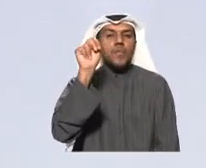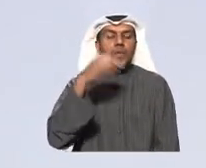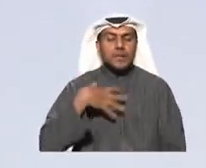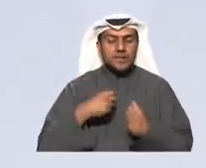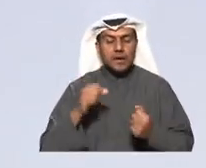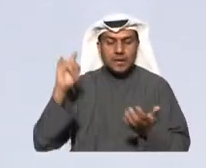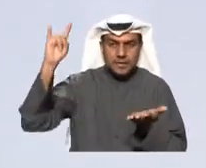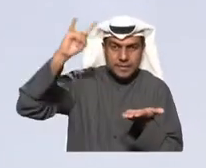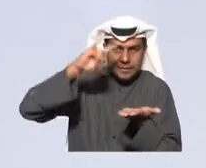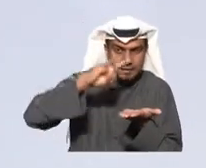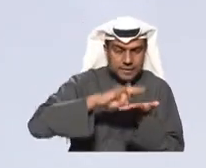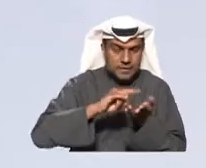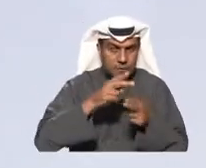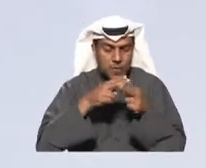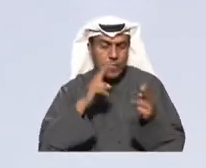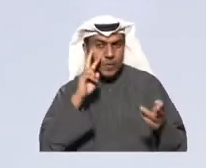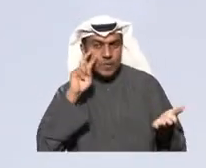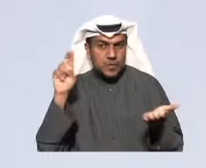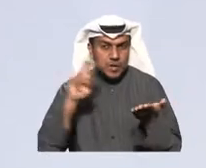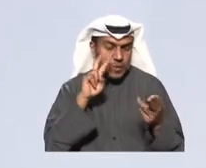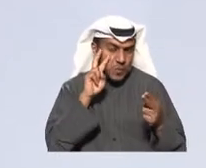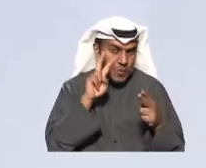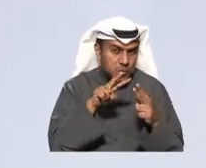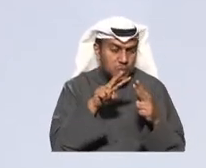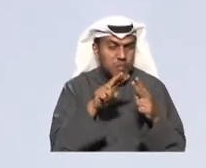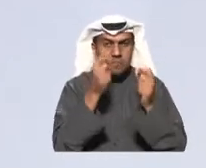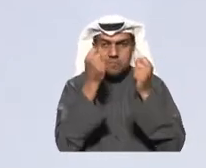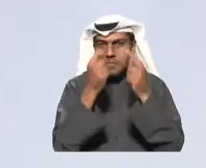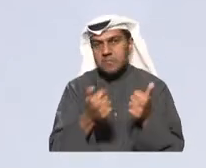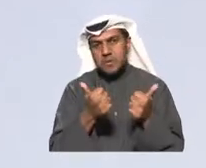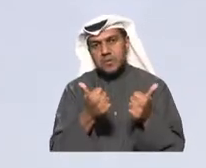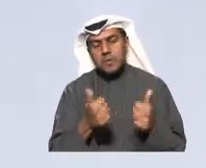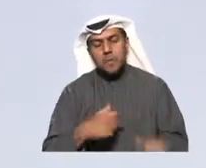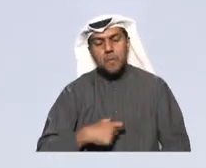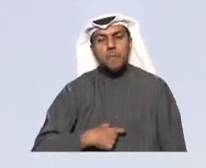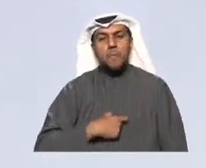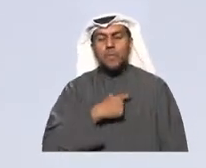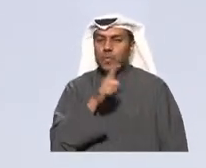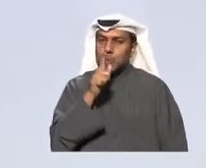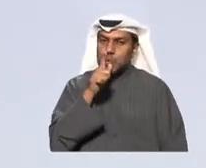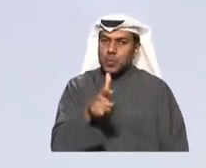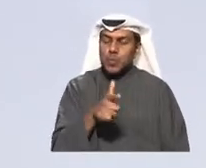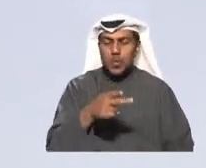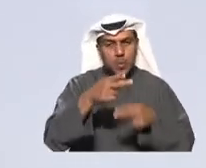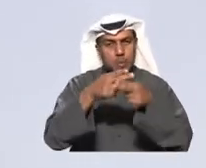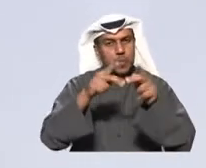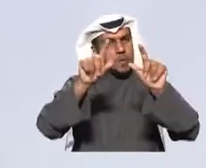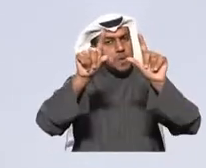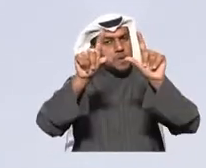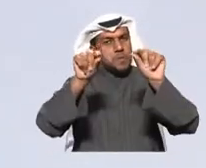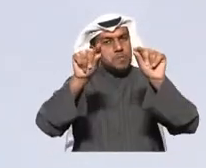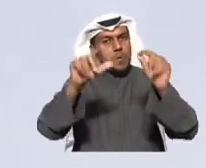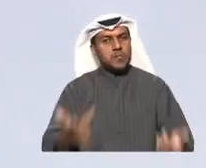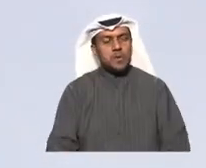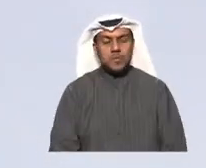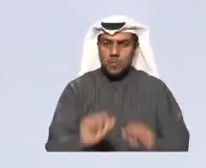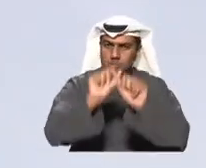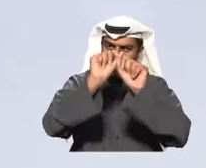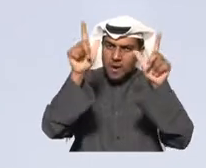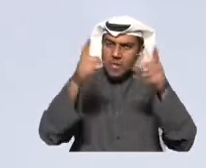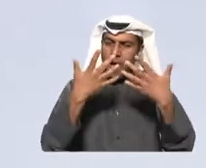زيارة لوزارة الصحة، حيث أشاد المدير الإقليمي لمنظمة الصحة العالمية الدكتور أحمد